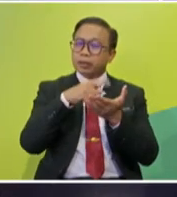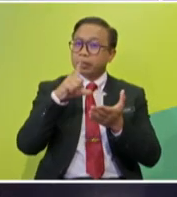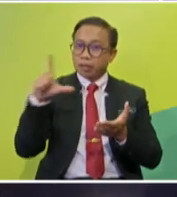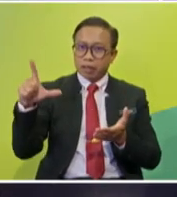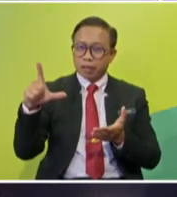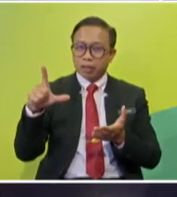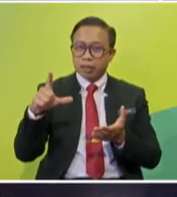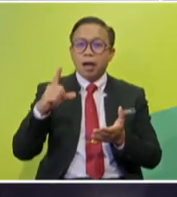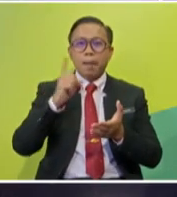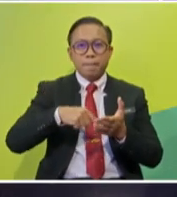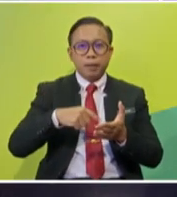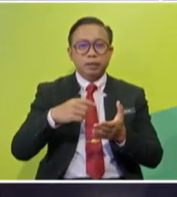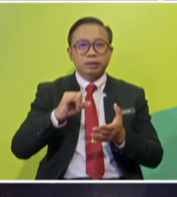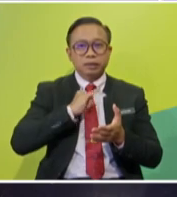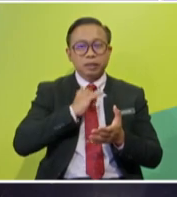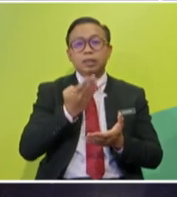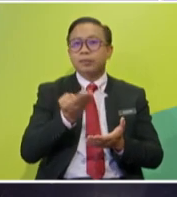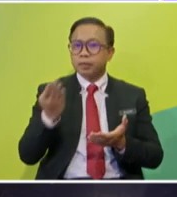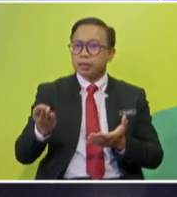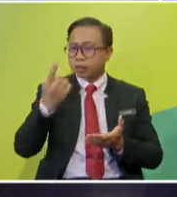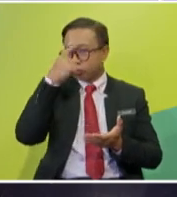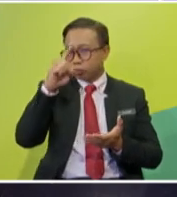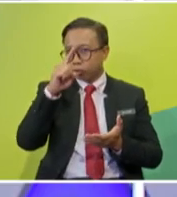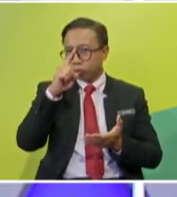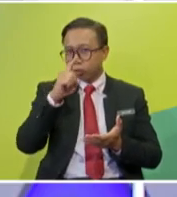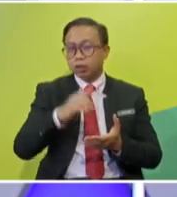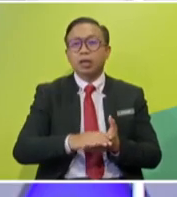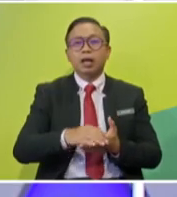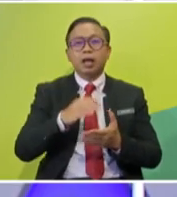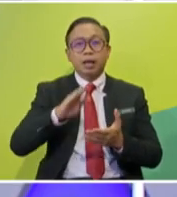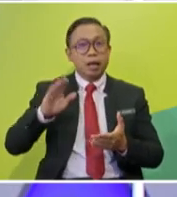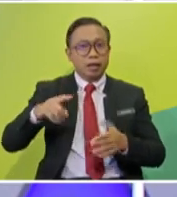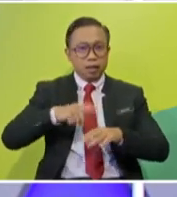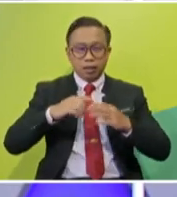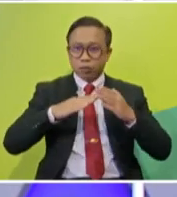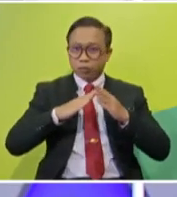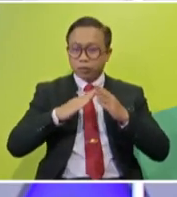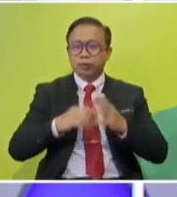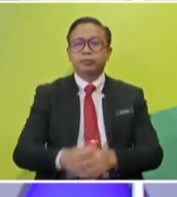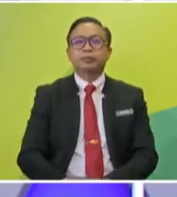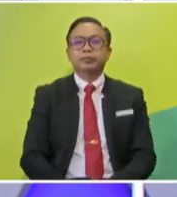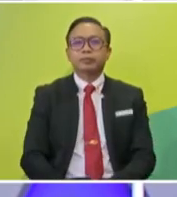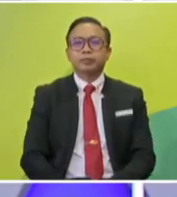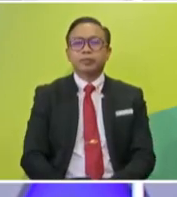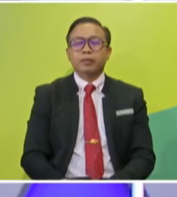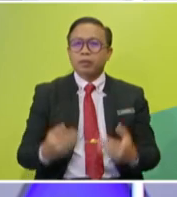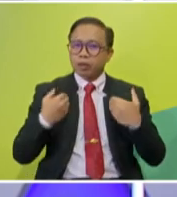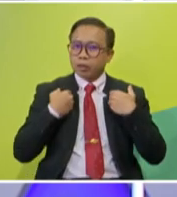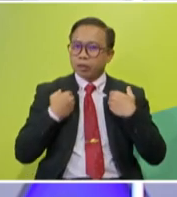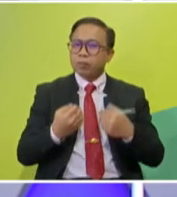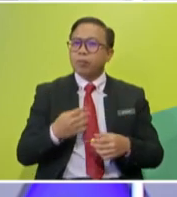daripada aku yang saya beli untuk anak-anak ke rumah ada baju